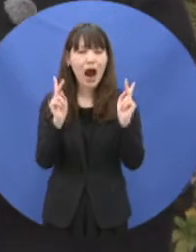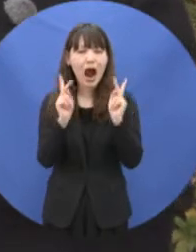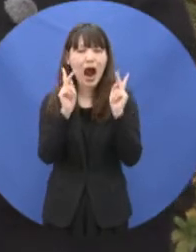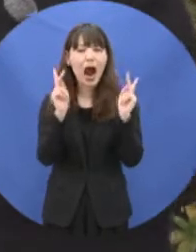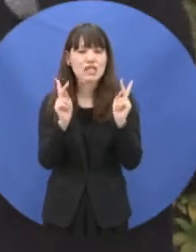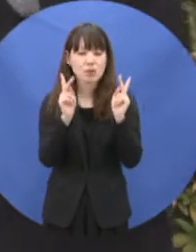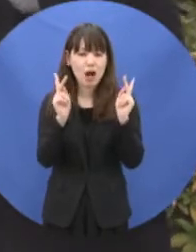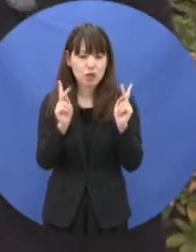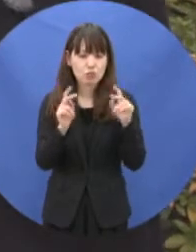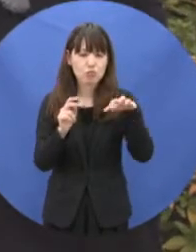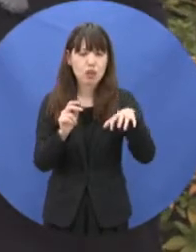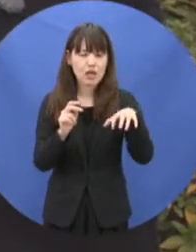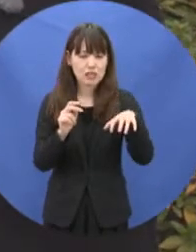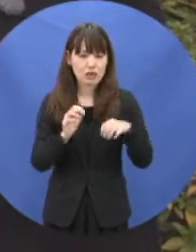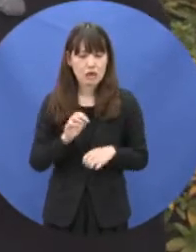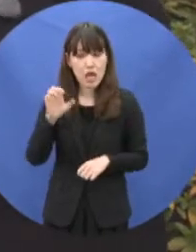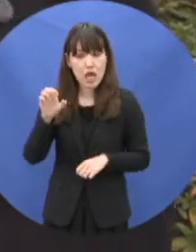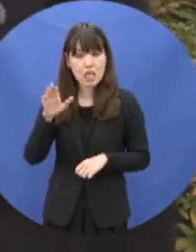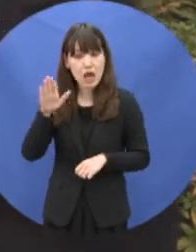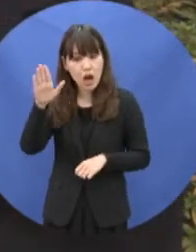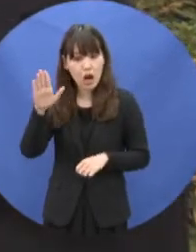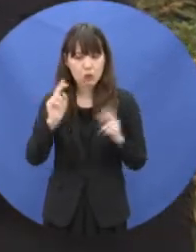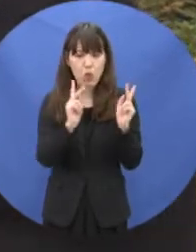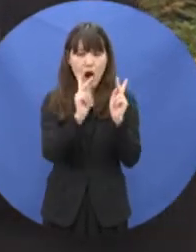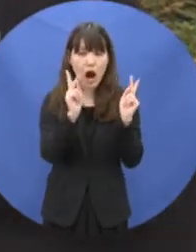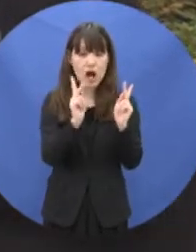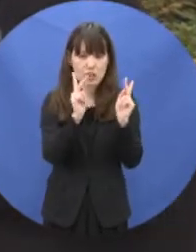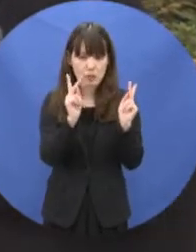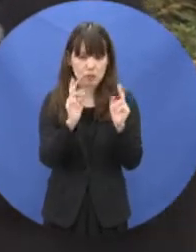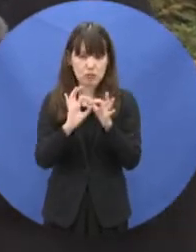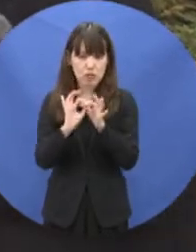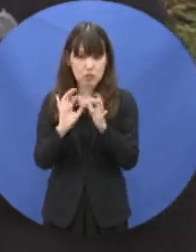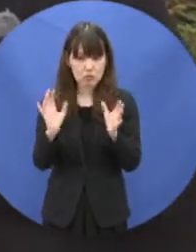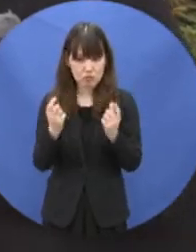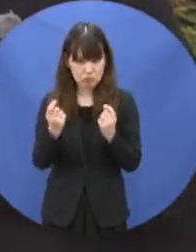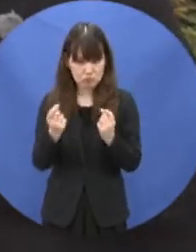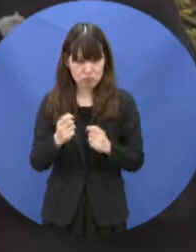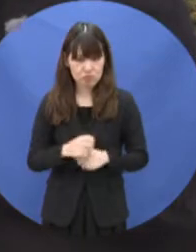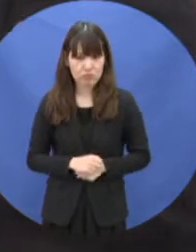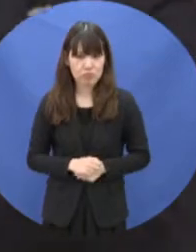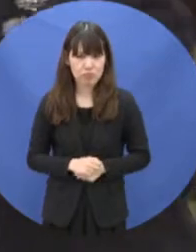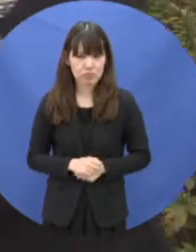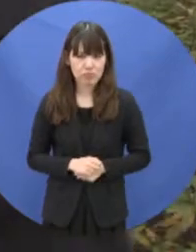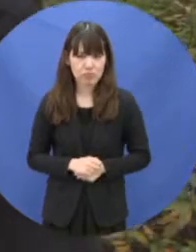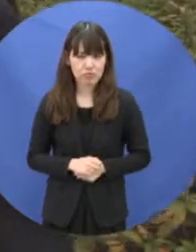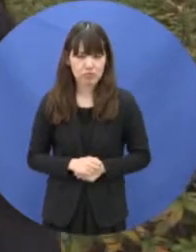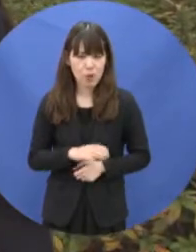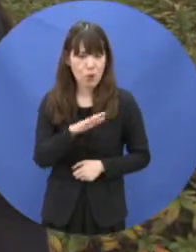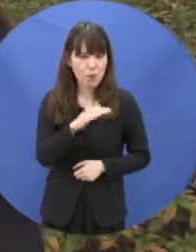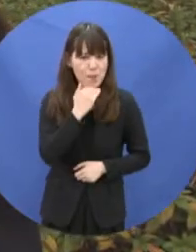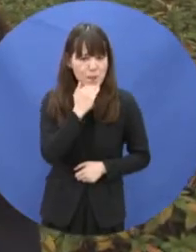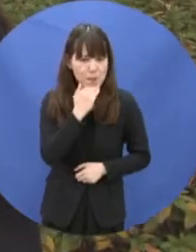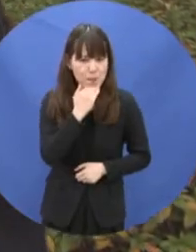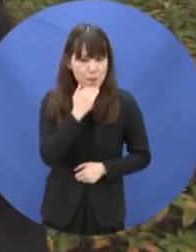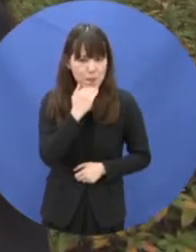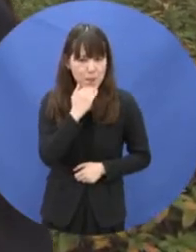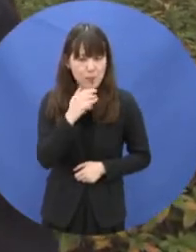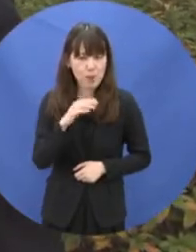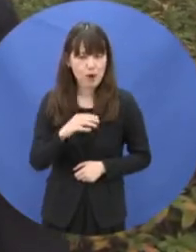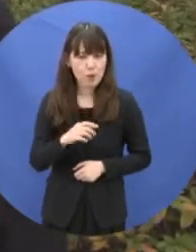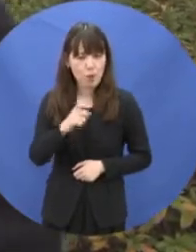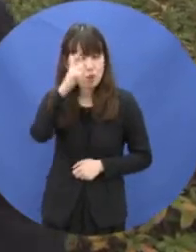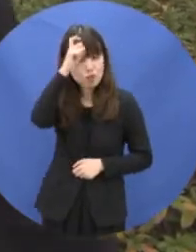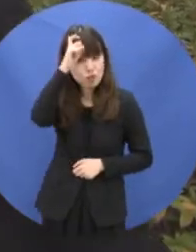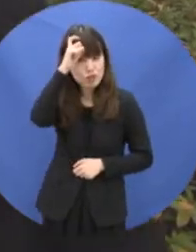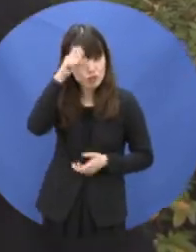ザ、はい、江坂とカーニバルって関係ないですよね。 そうですね、それはですね、 あ、ちょっと待ってくださいこれもしかしたら